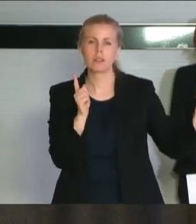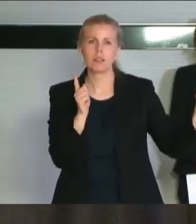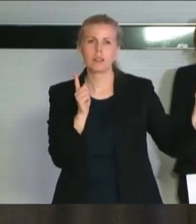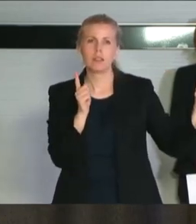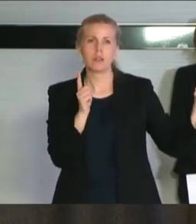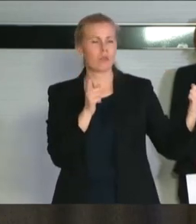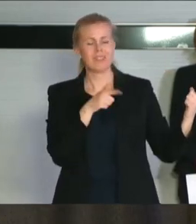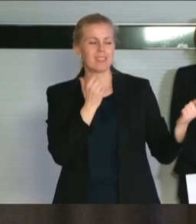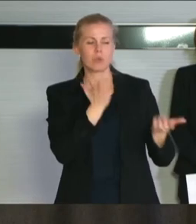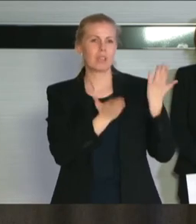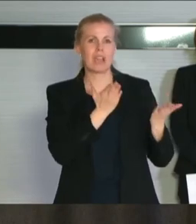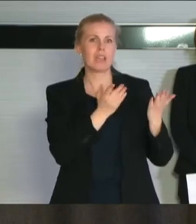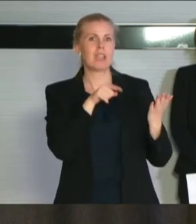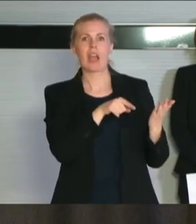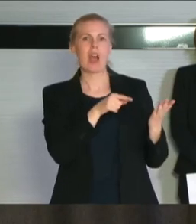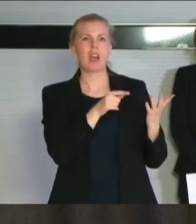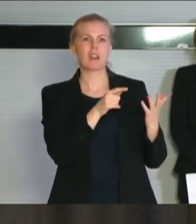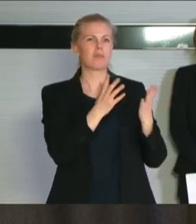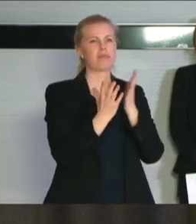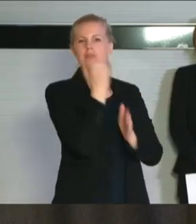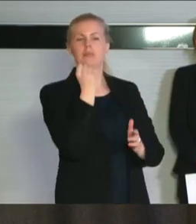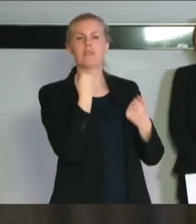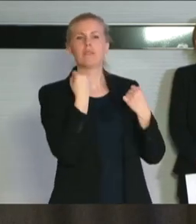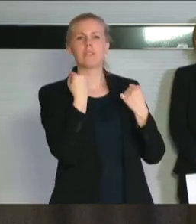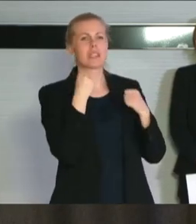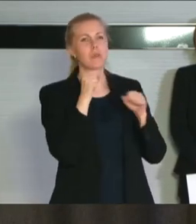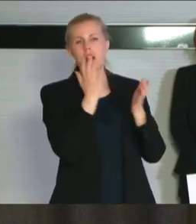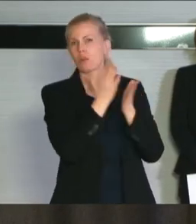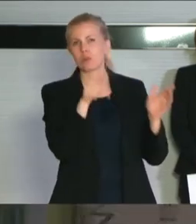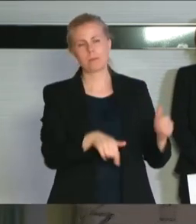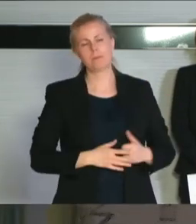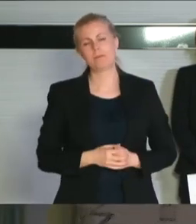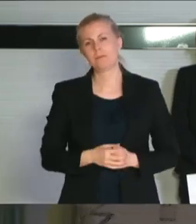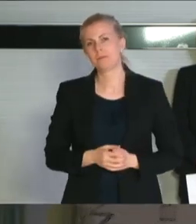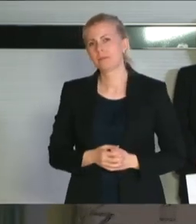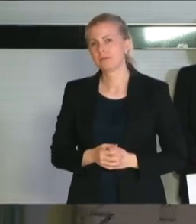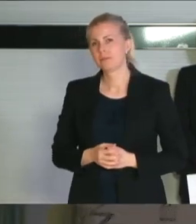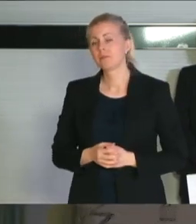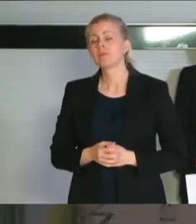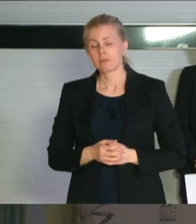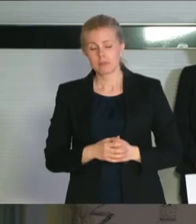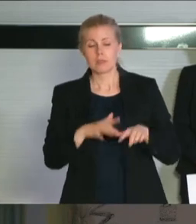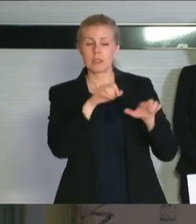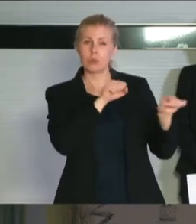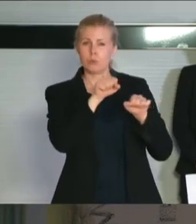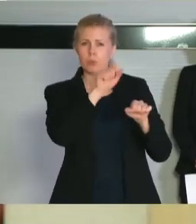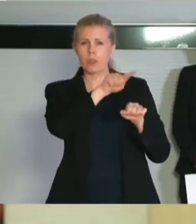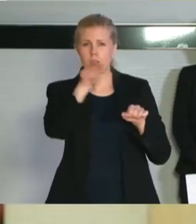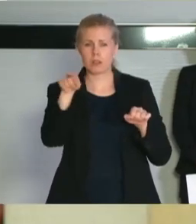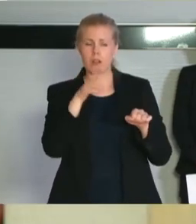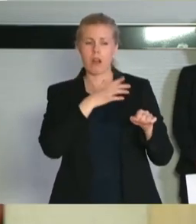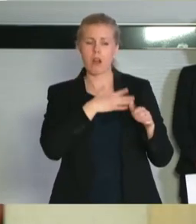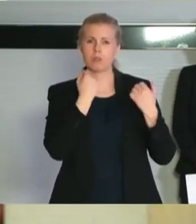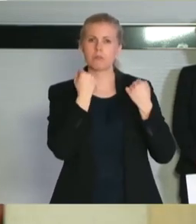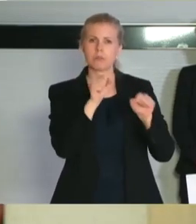ikke vurdert at det har vært et hensiktsmessig virkemiddel nå. En del kommuner har innført